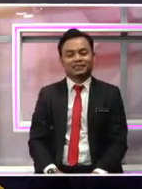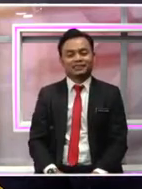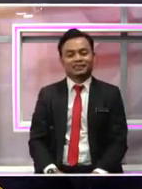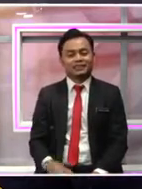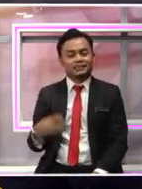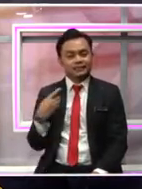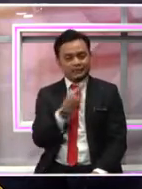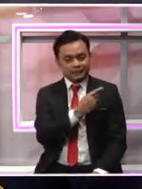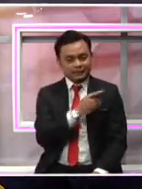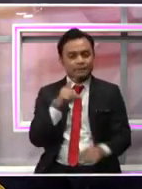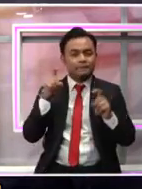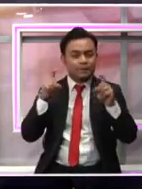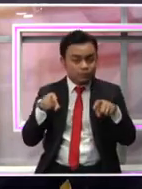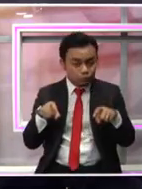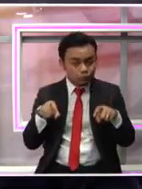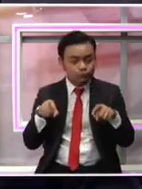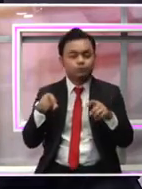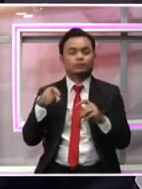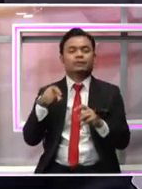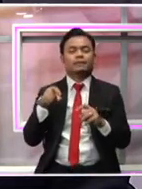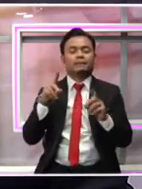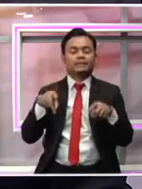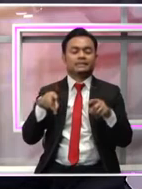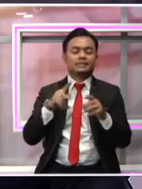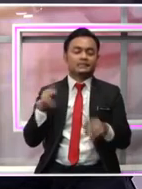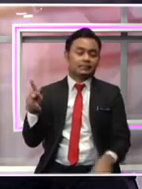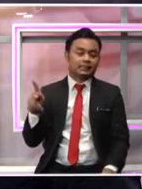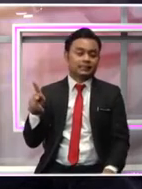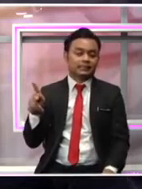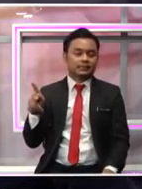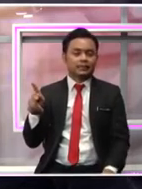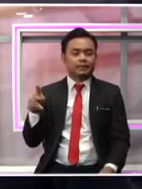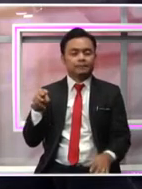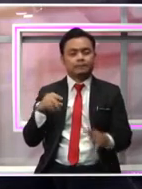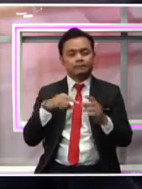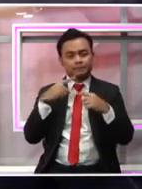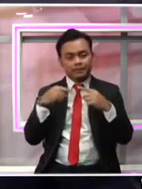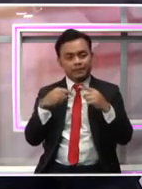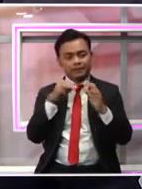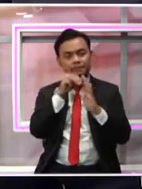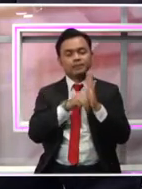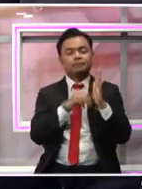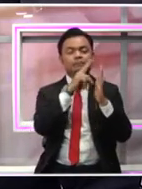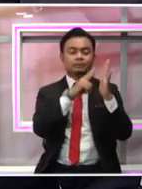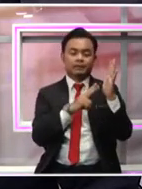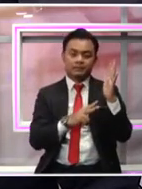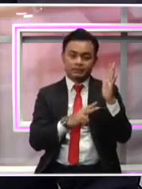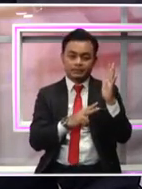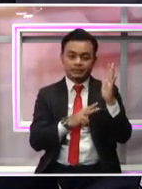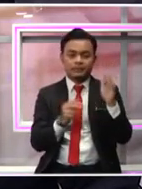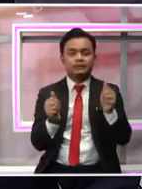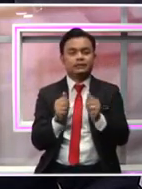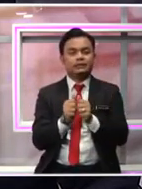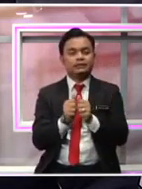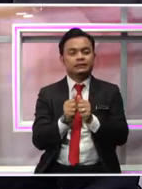intonasi kita baca dengan betul ya anak-anak di rumah jadi anak-anak juga boleh Cuba untuk membaca dengan intonasi